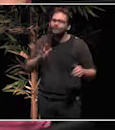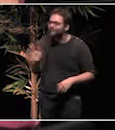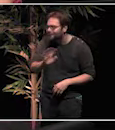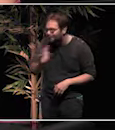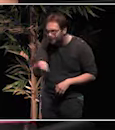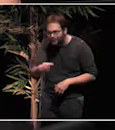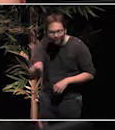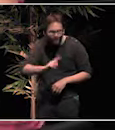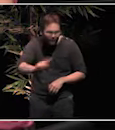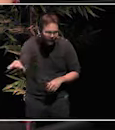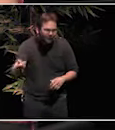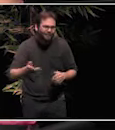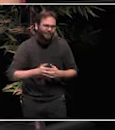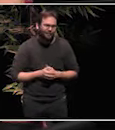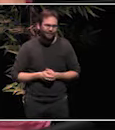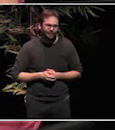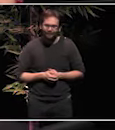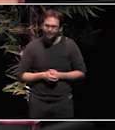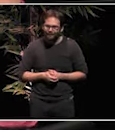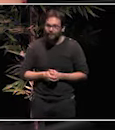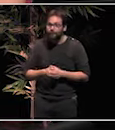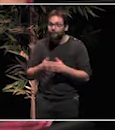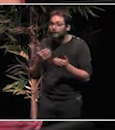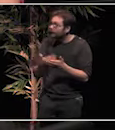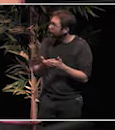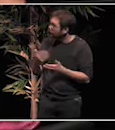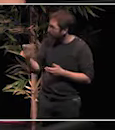évidemment que non. Et c'est la deuxième raison pour laquelle